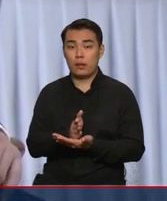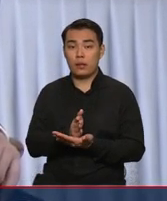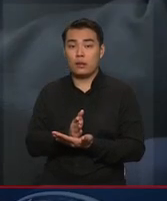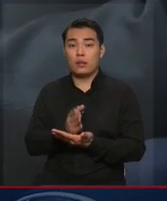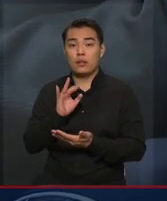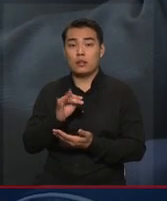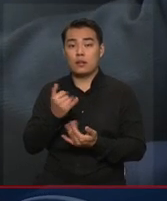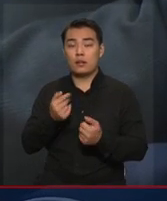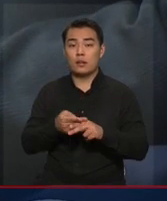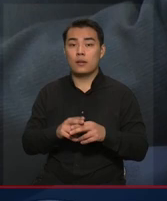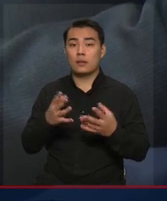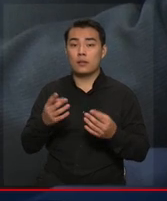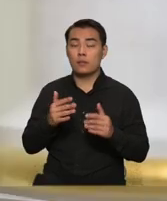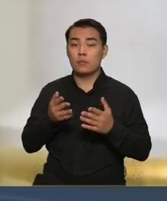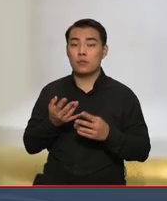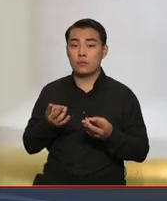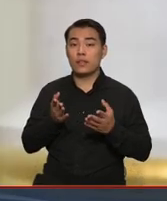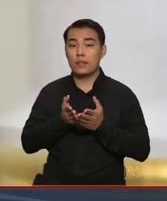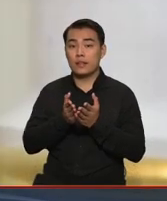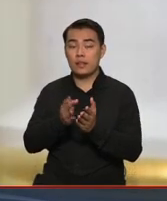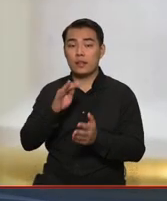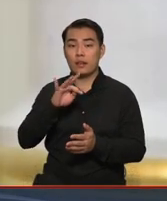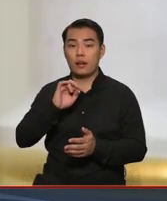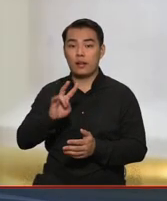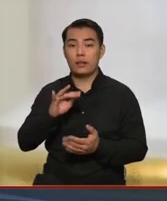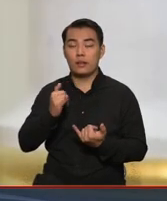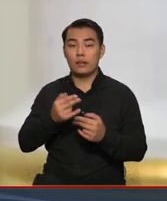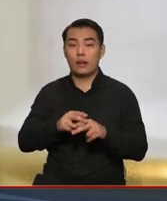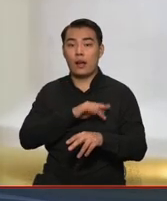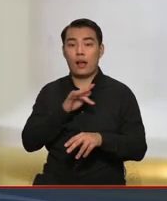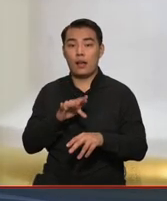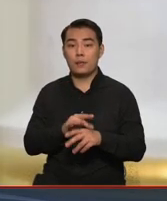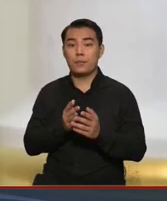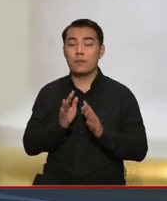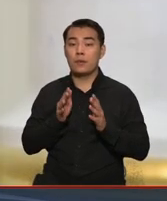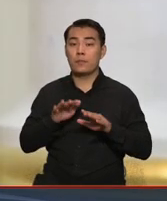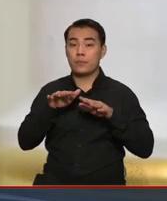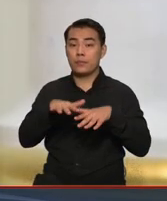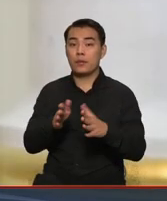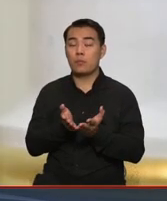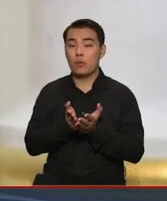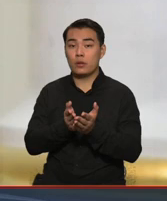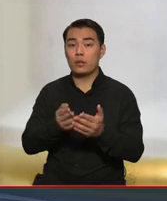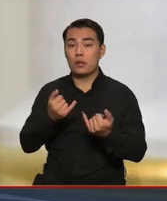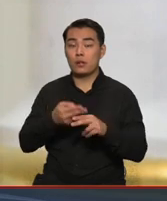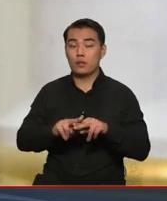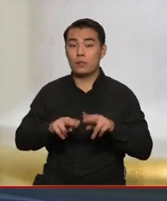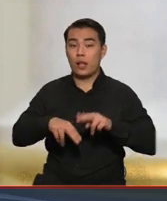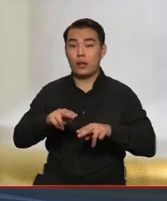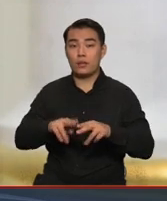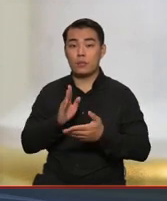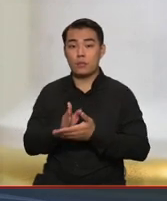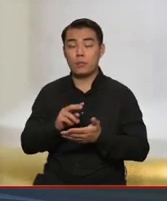және Қалжат құрғақ порттарын сондай-ақ Иранның Бендер Аббас қаласында теңіз портын салу жоспарланған. Еуразиялық экономикалық одаққа